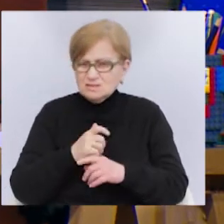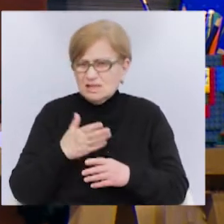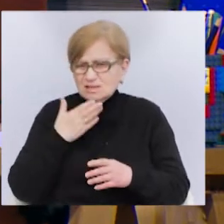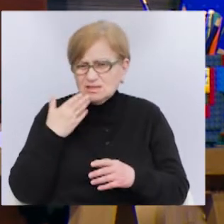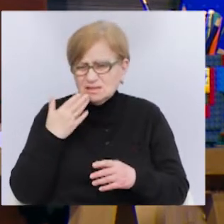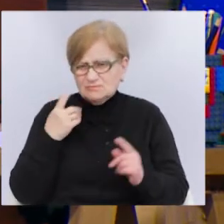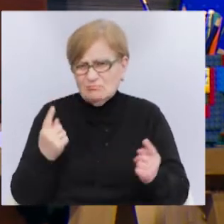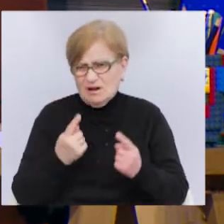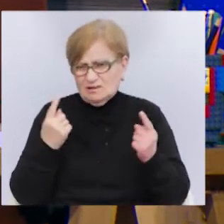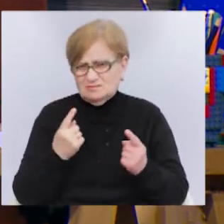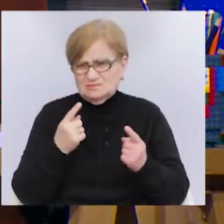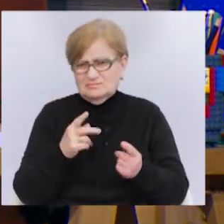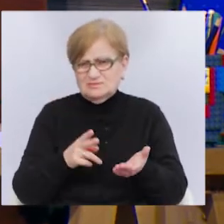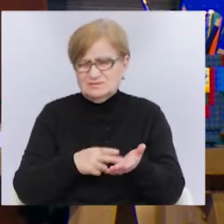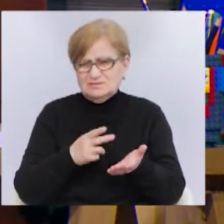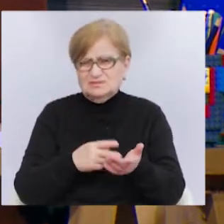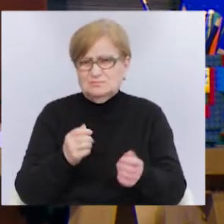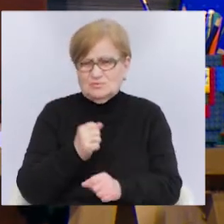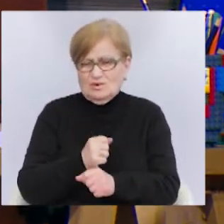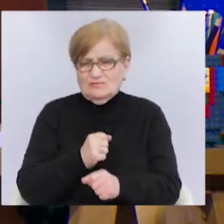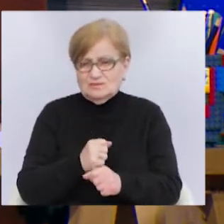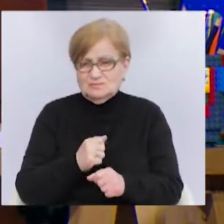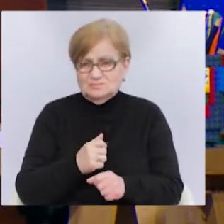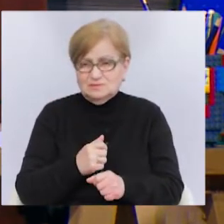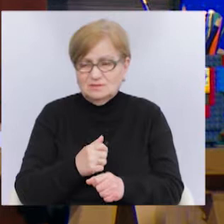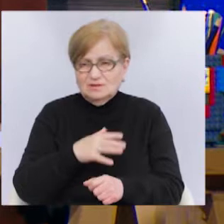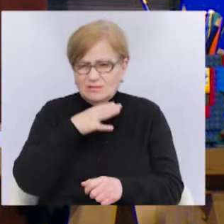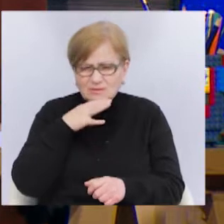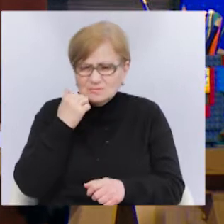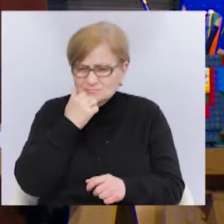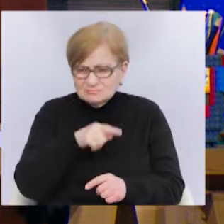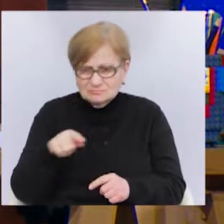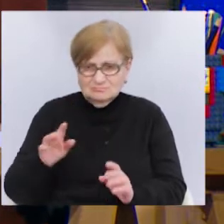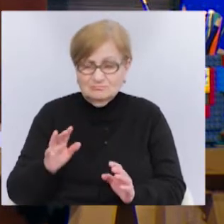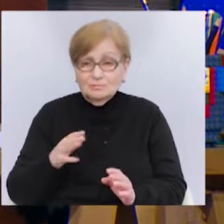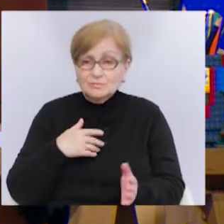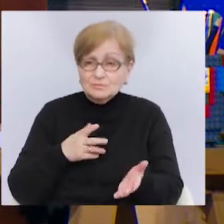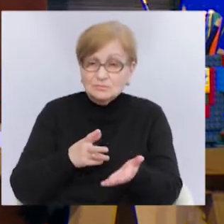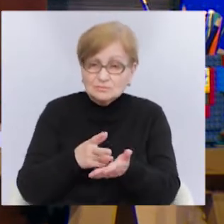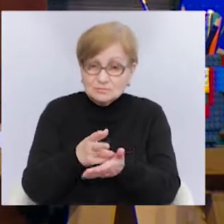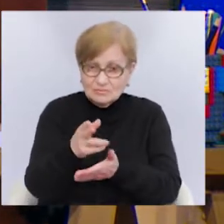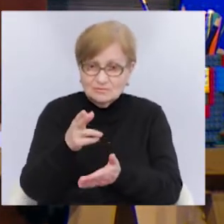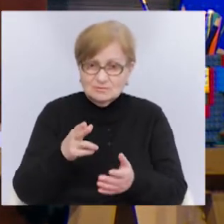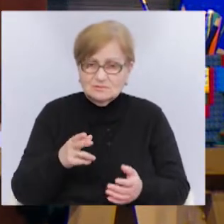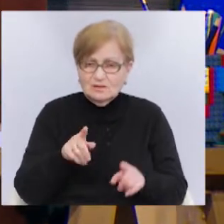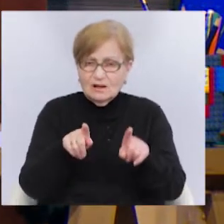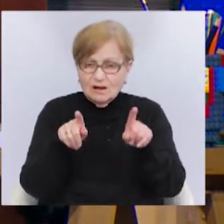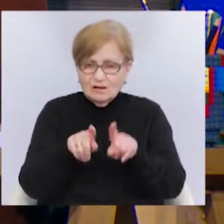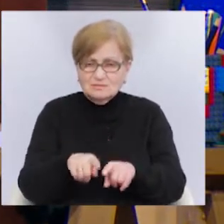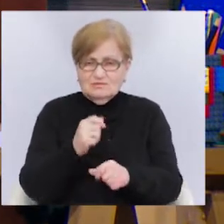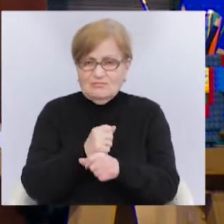რაღაცები გჭირდება ამ წიგნაკის დასამზადებლად, ხო? ჩვენ გავჭრით და ვაკეთებთ აი